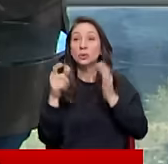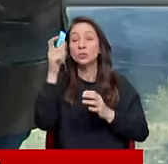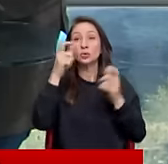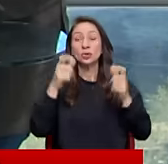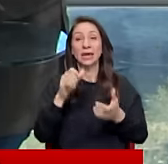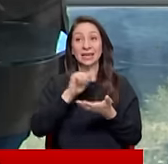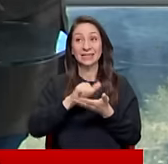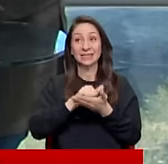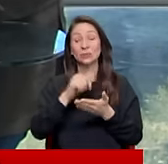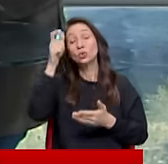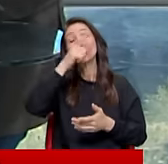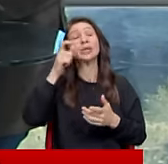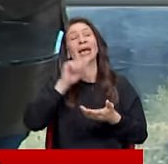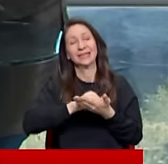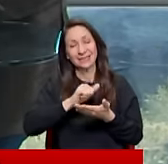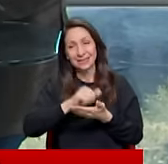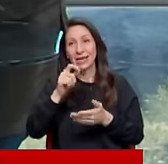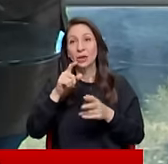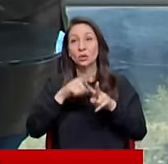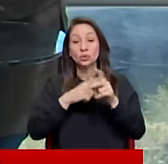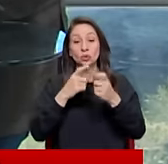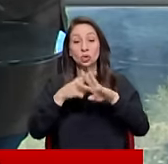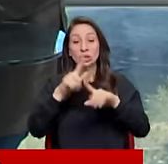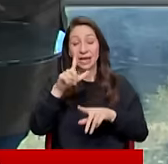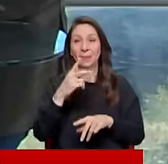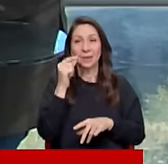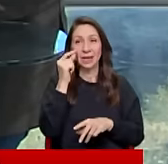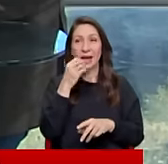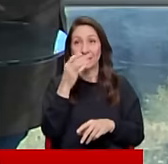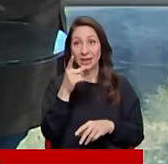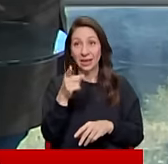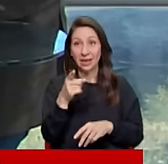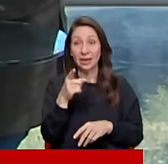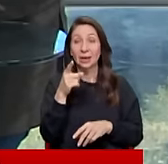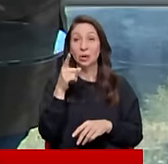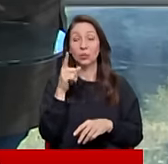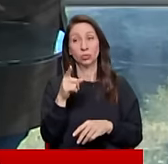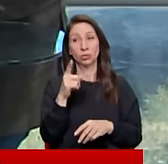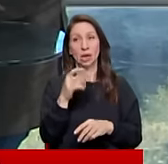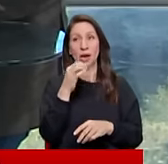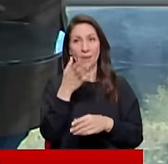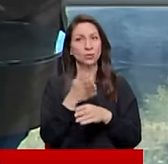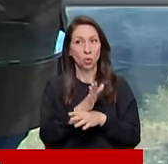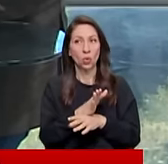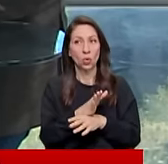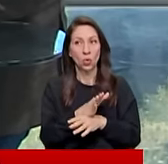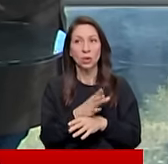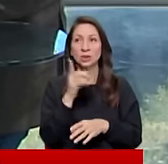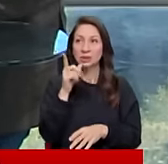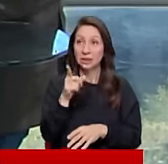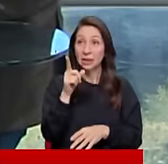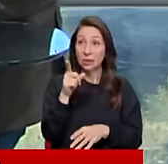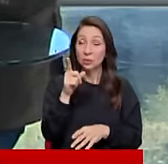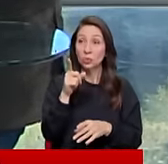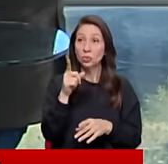Türkiye Gazetesi'nde haber, Yücel Kayaoğlu'nun haberi, kulis haberi. Burada haber doğru. Sen de ben